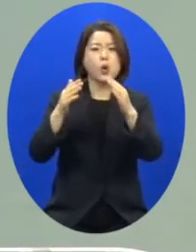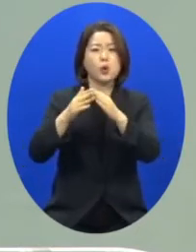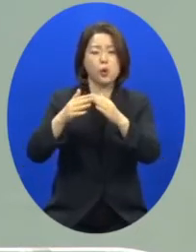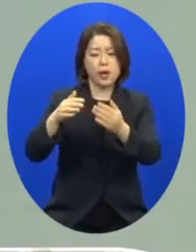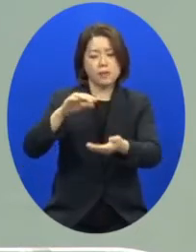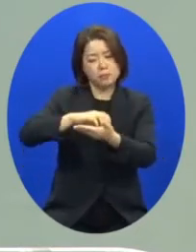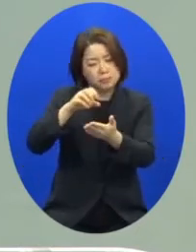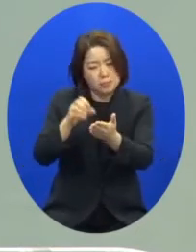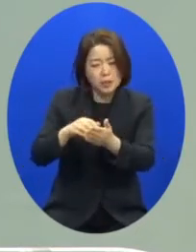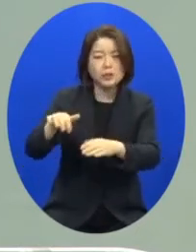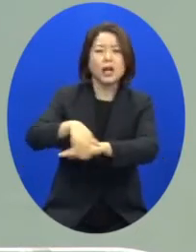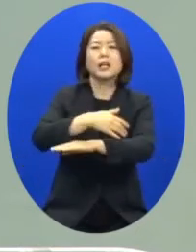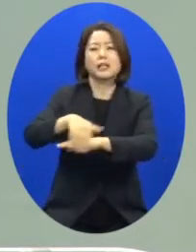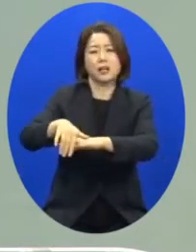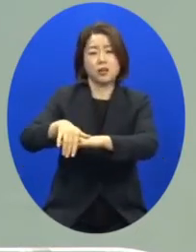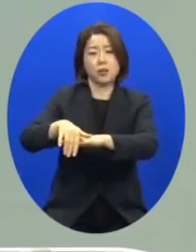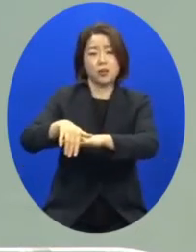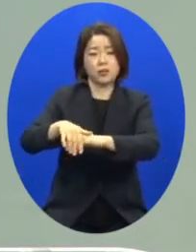다녀라